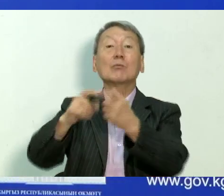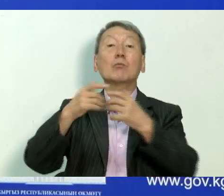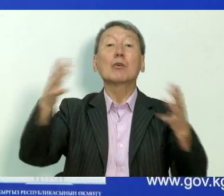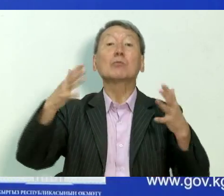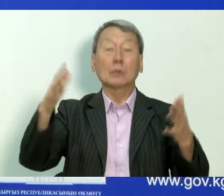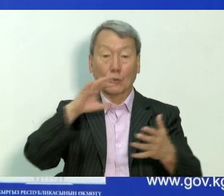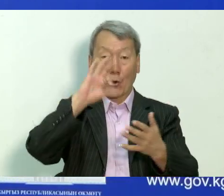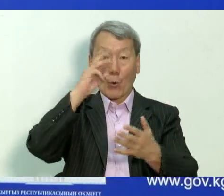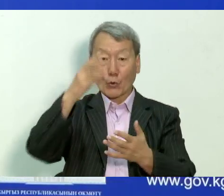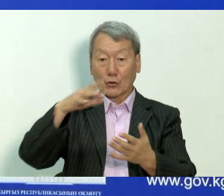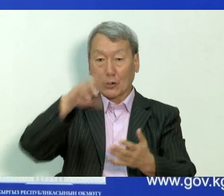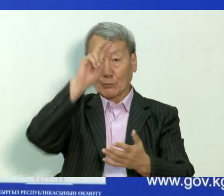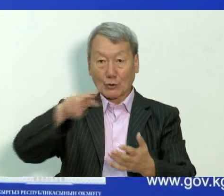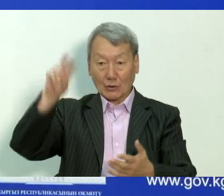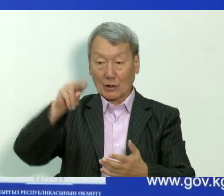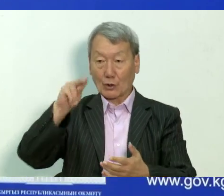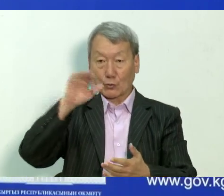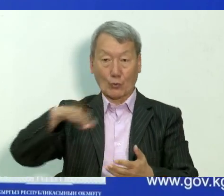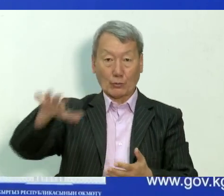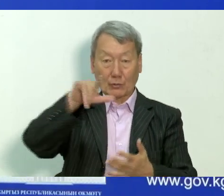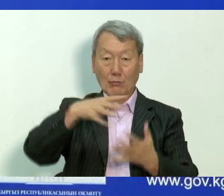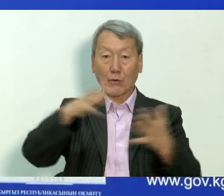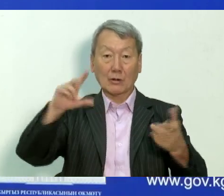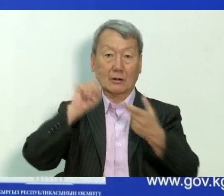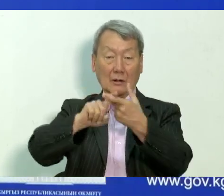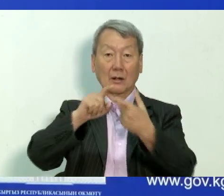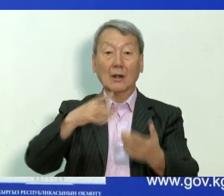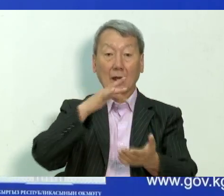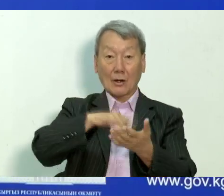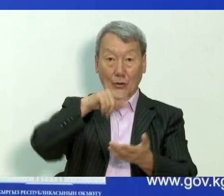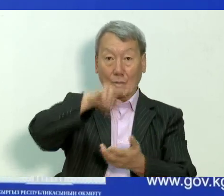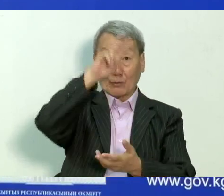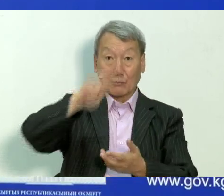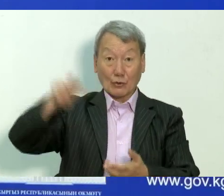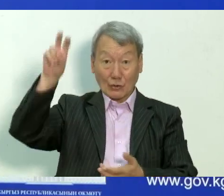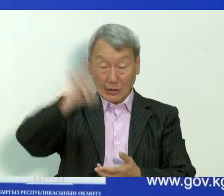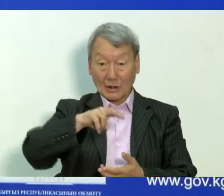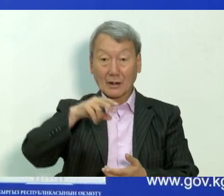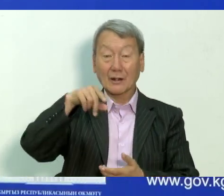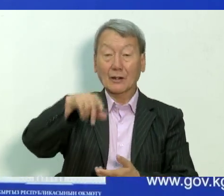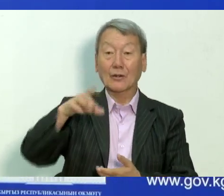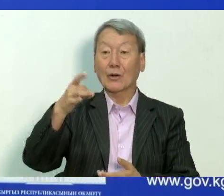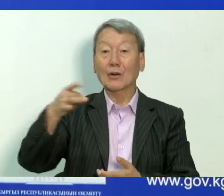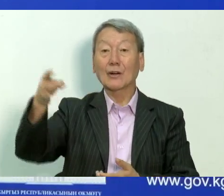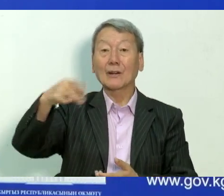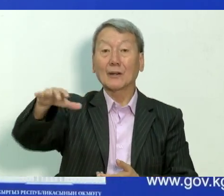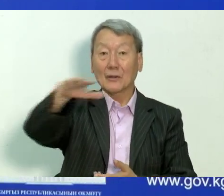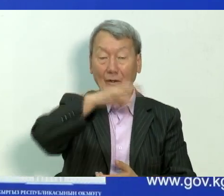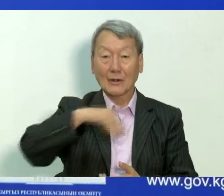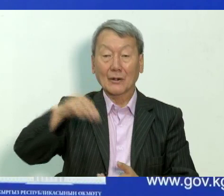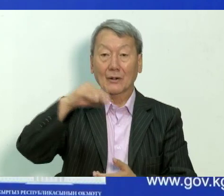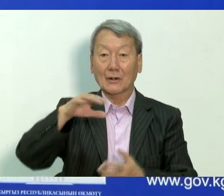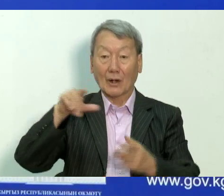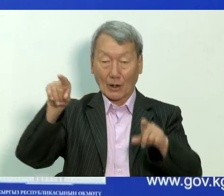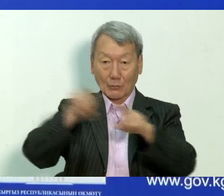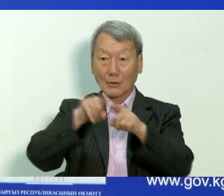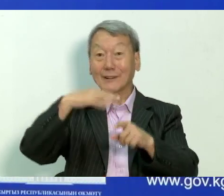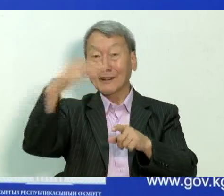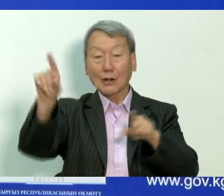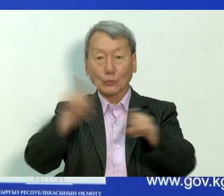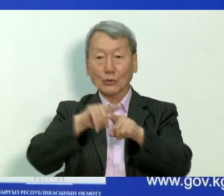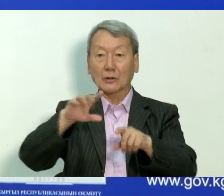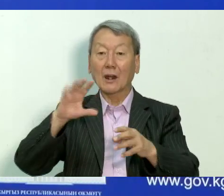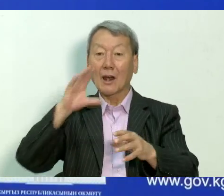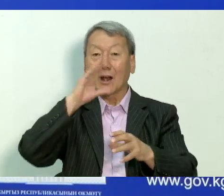абдан көбөйдү. Ошого байланыштуу биздин Бишкек шаары менен региондордун ортосундагы коомдук транспортту токтотуу